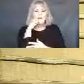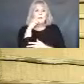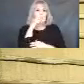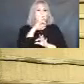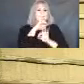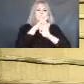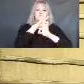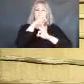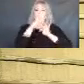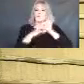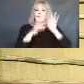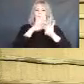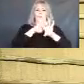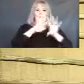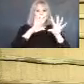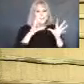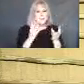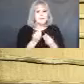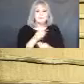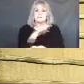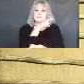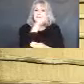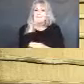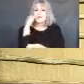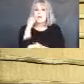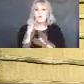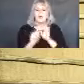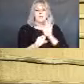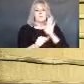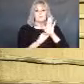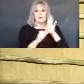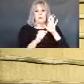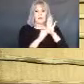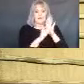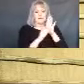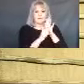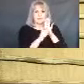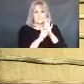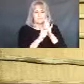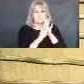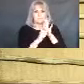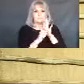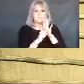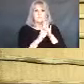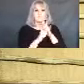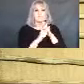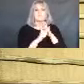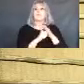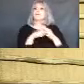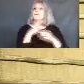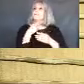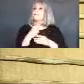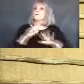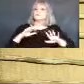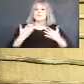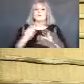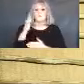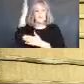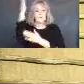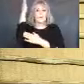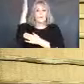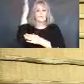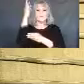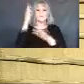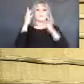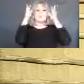sê alles in hierdie story. Die naam, Jesus Christus van Nazareth, dis hoe